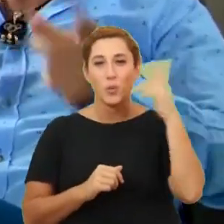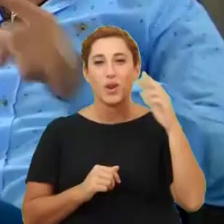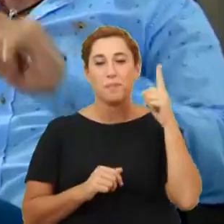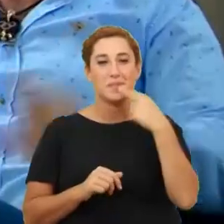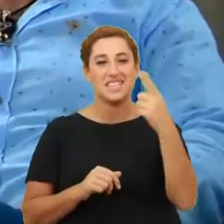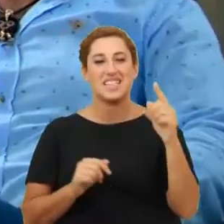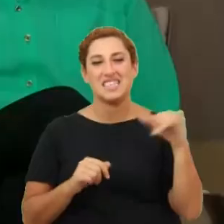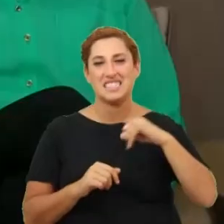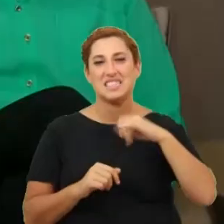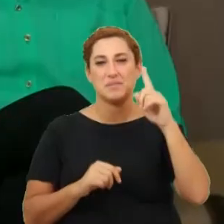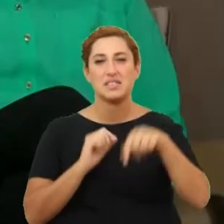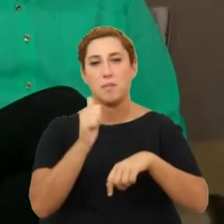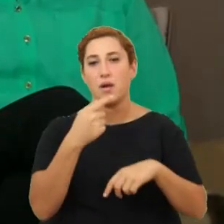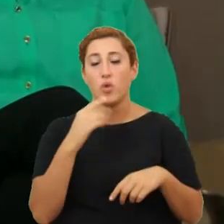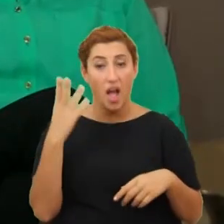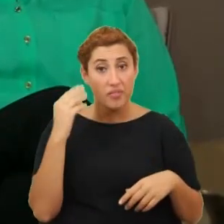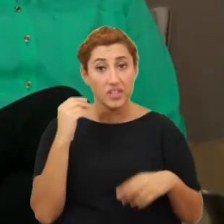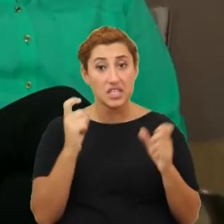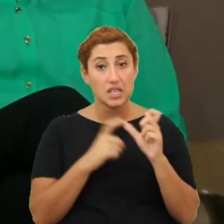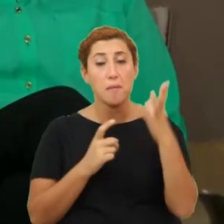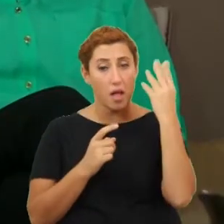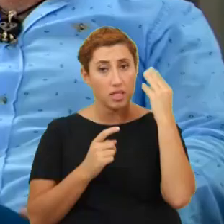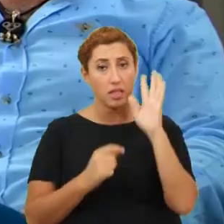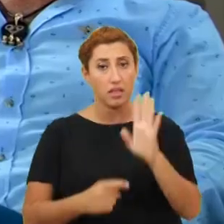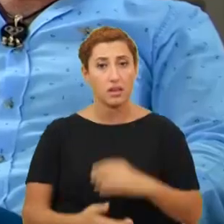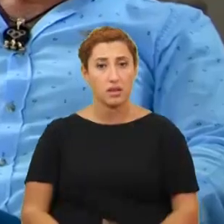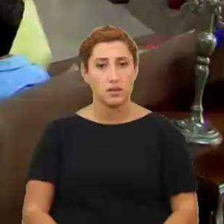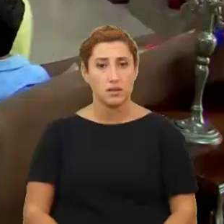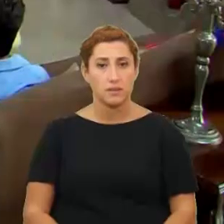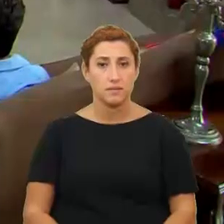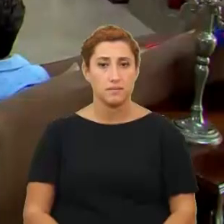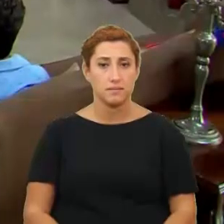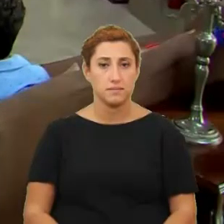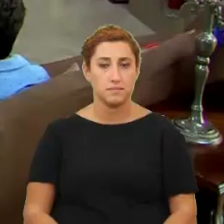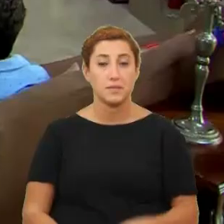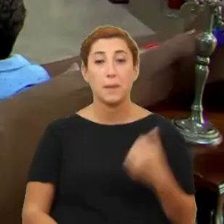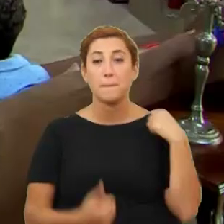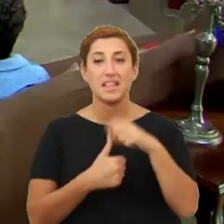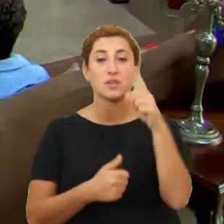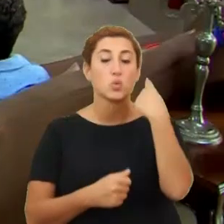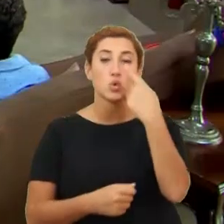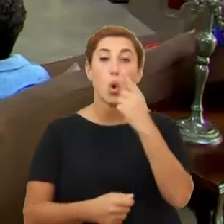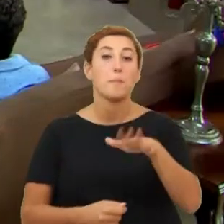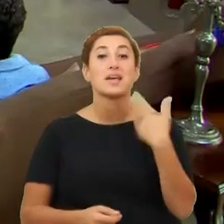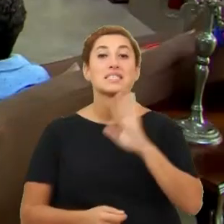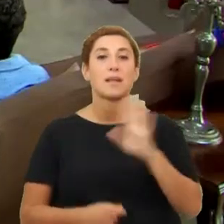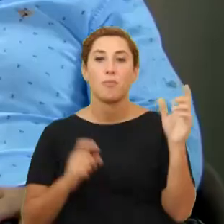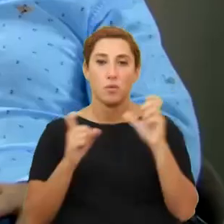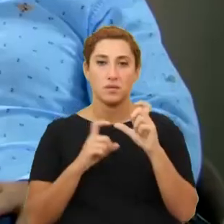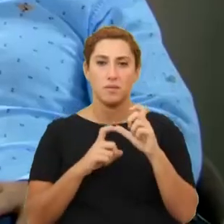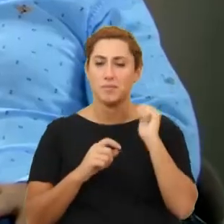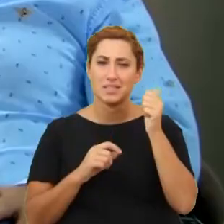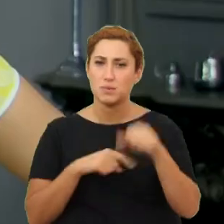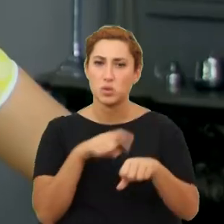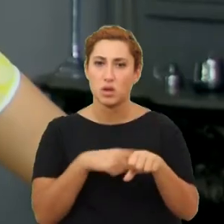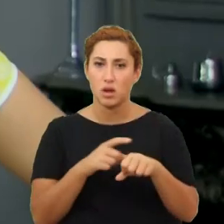bir yıl kısa bir zaman diyor. Anladık Sarp'cığım, anladık. Bir daha senin yüzünü görmek istemiyorum Sarp. Ne